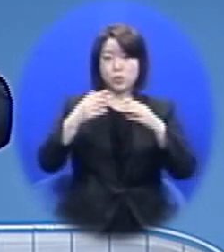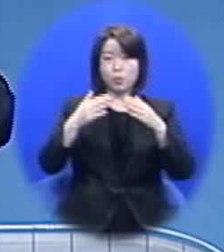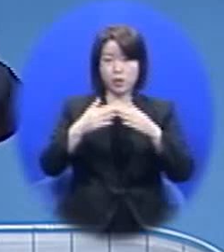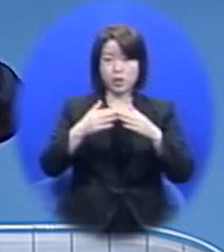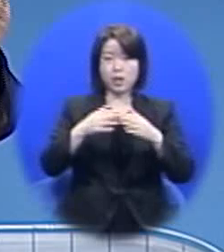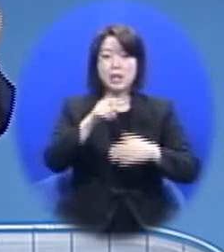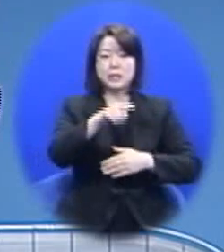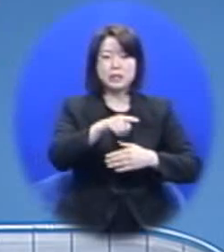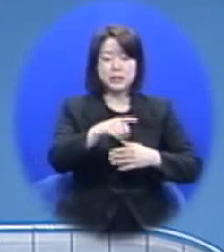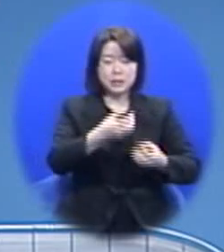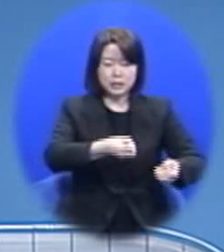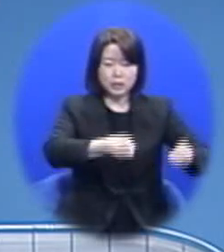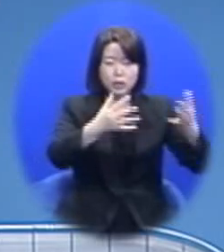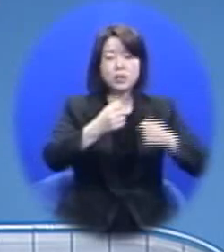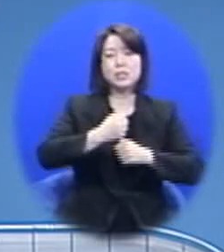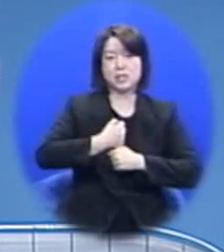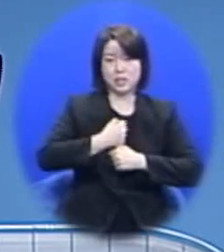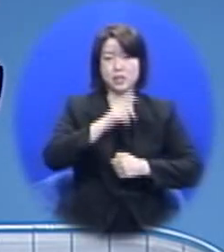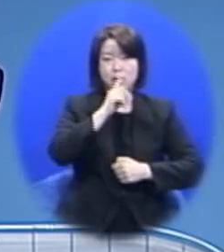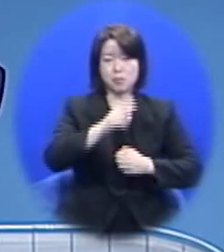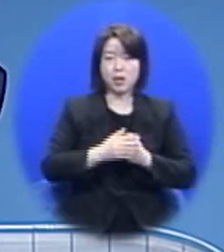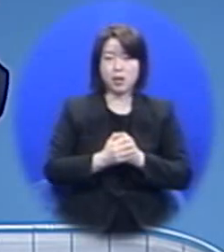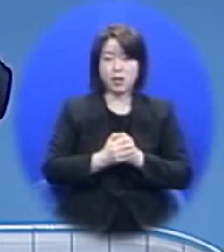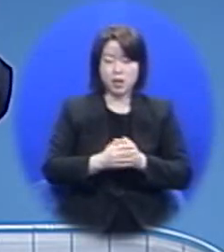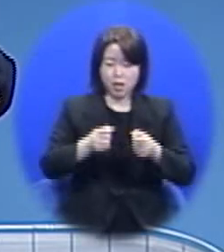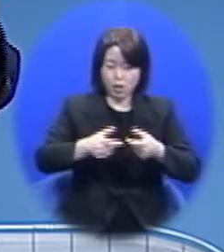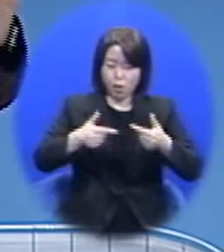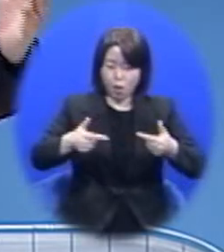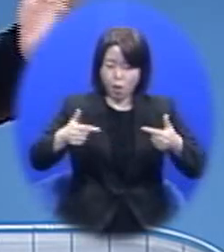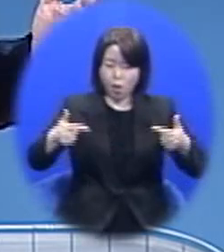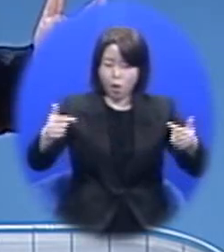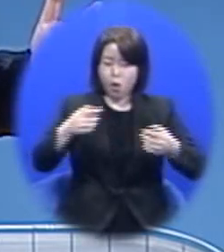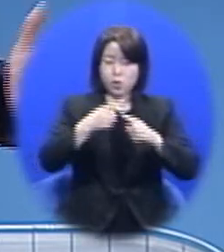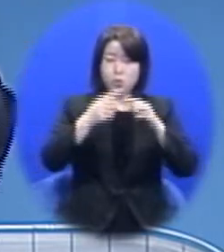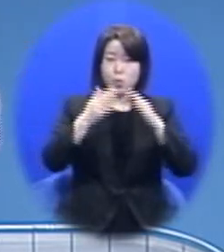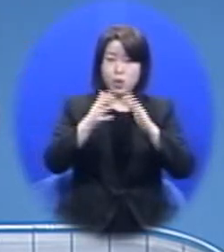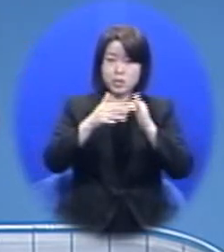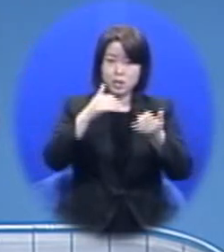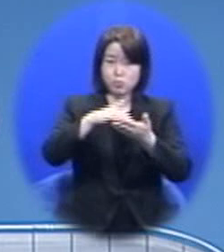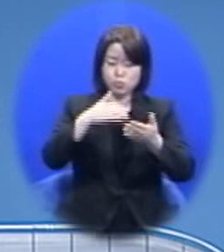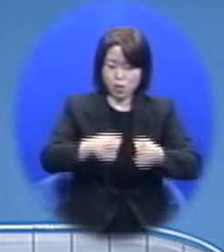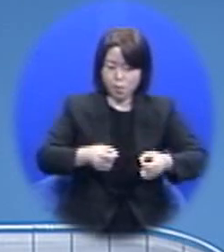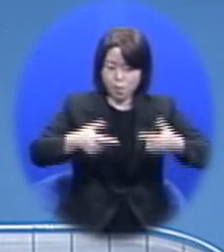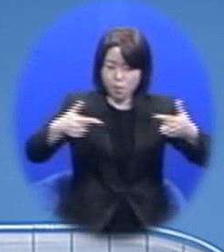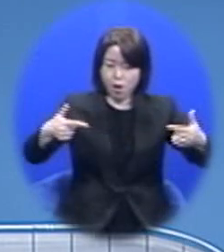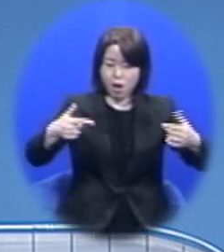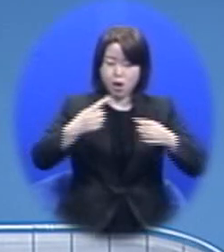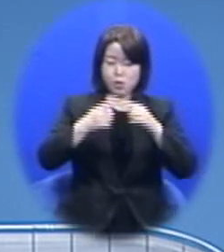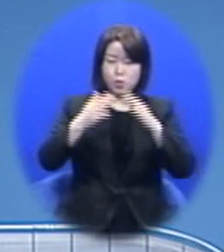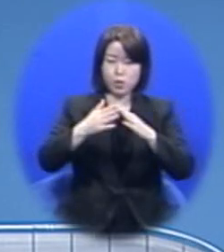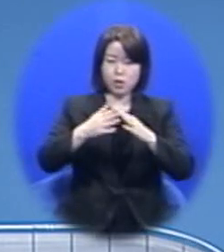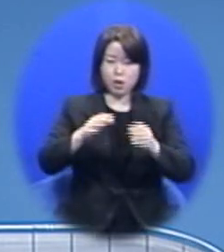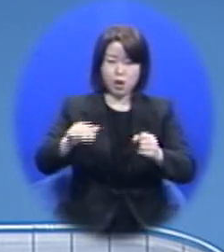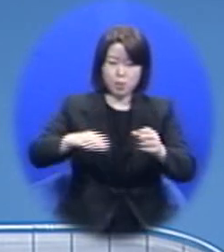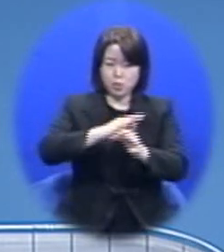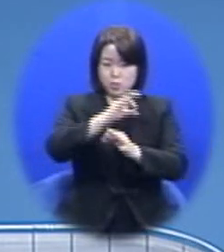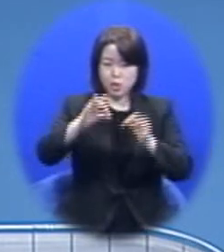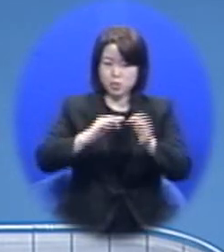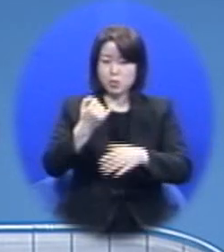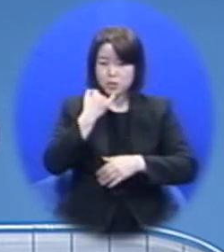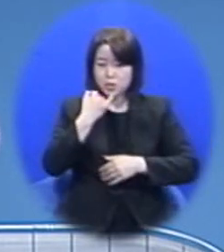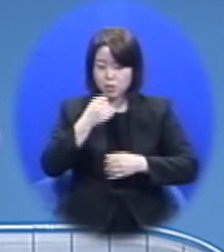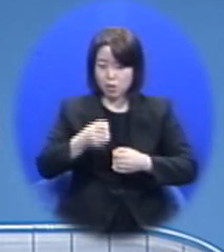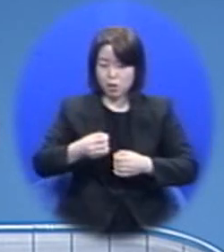너희들이 점점 교회가 교인이 많아지고 교회 형편이 나아질 때 더욱